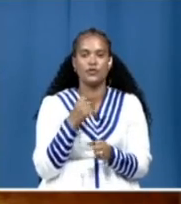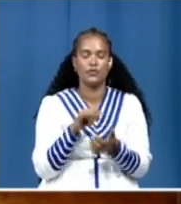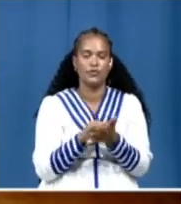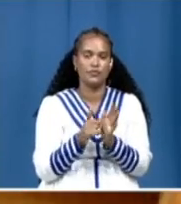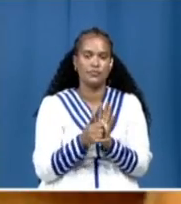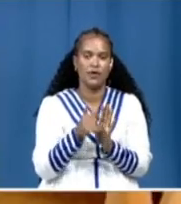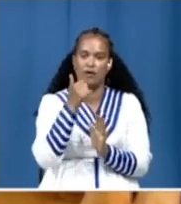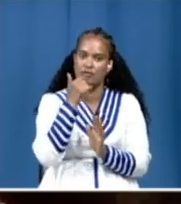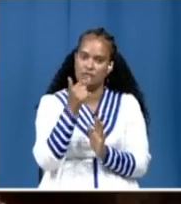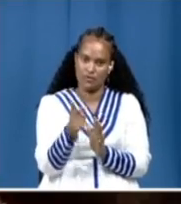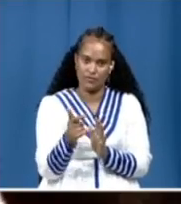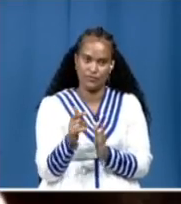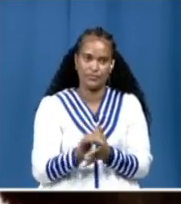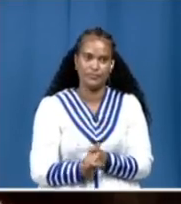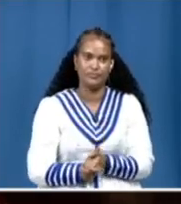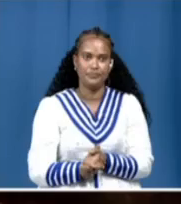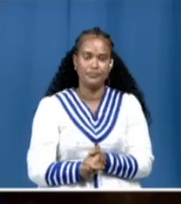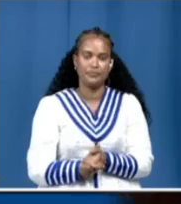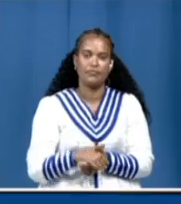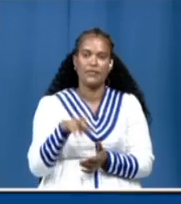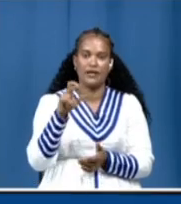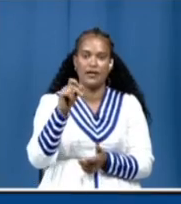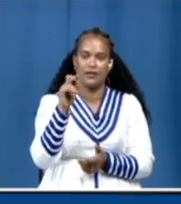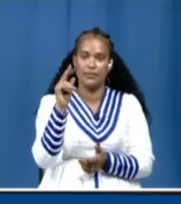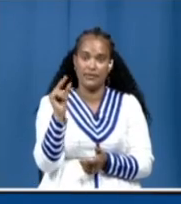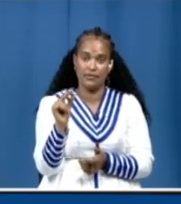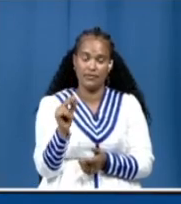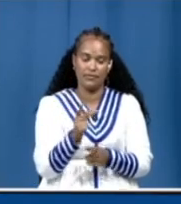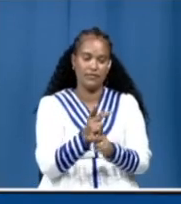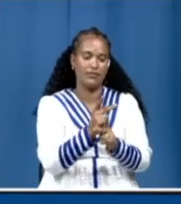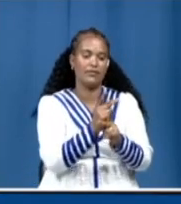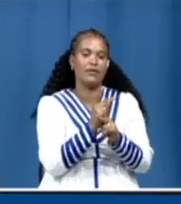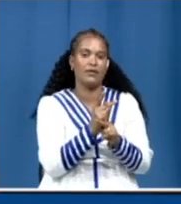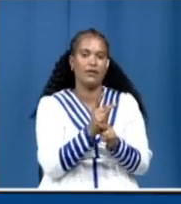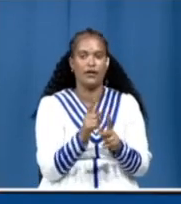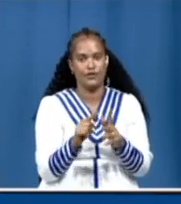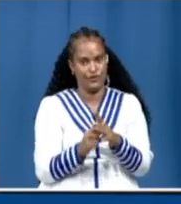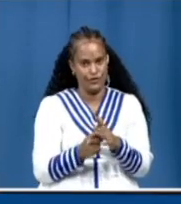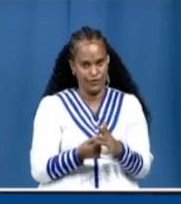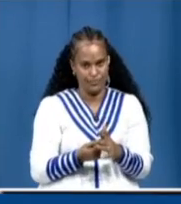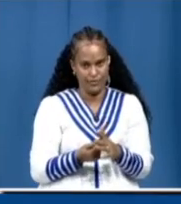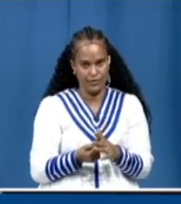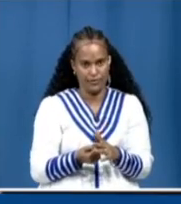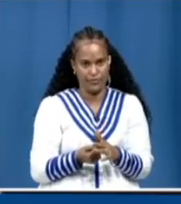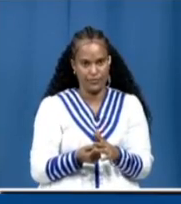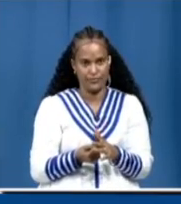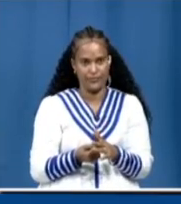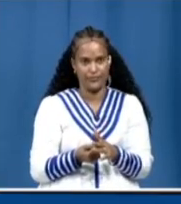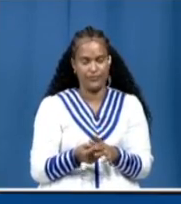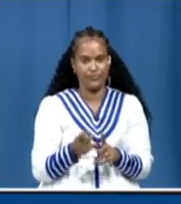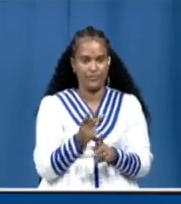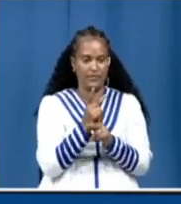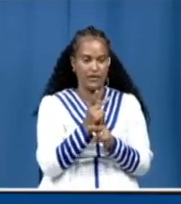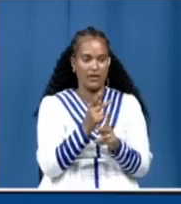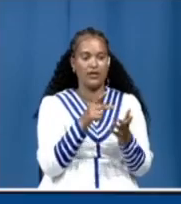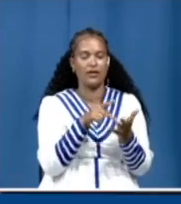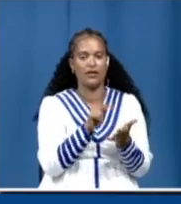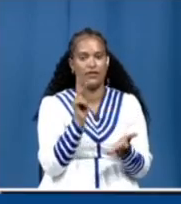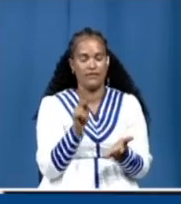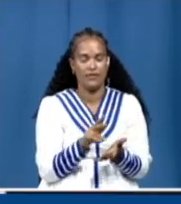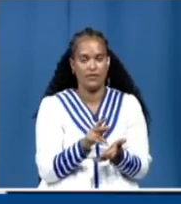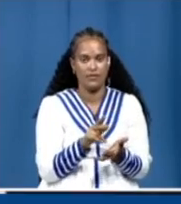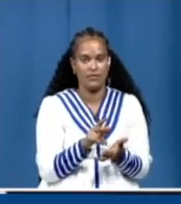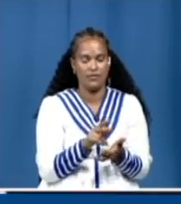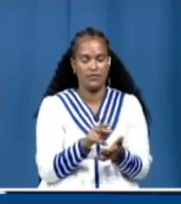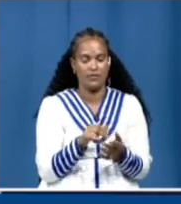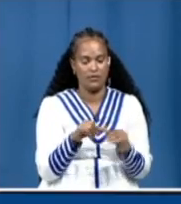دما یزربو کاب ددویت لقحت لک هی جمیر یوم لقحی کفیله